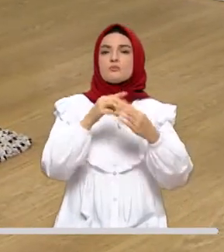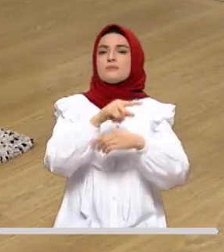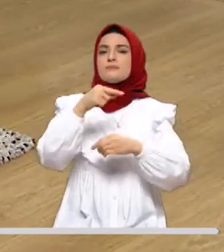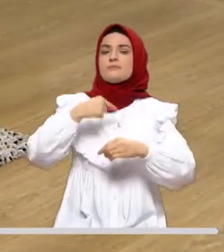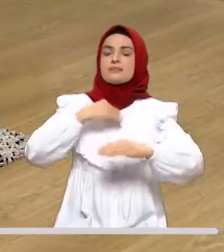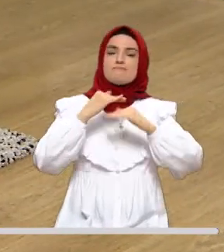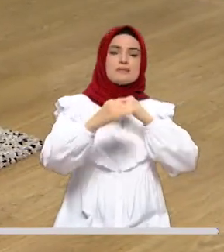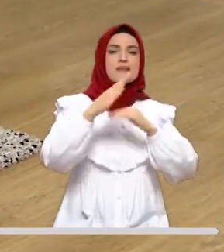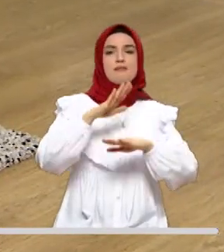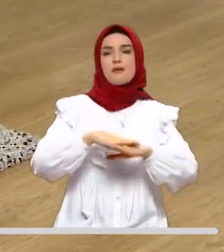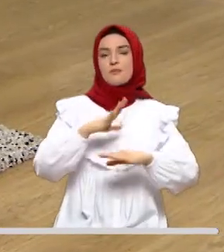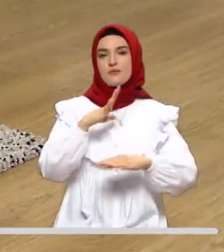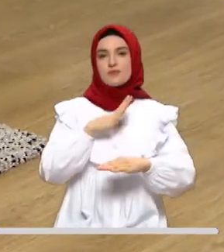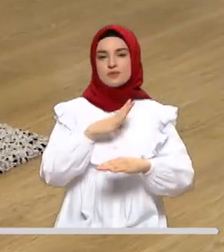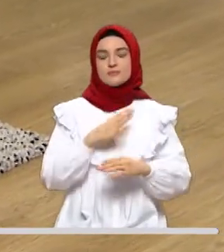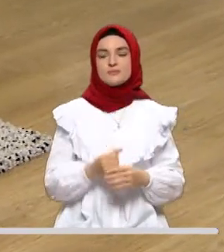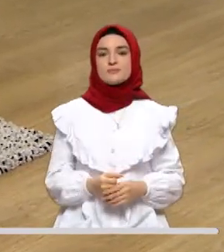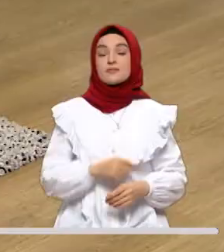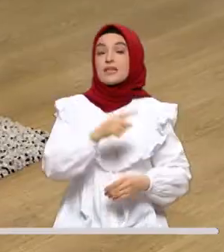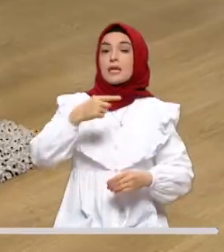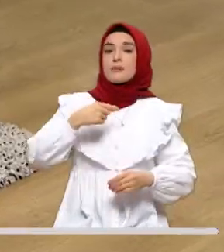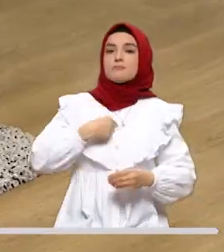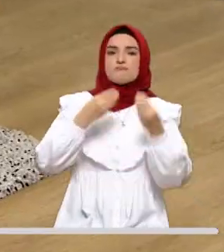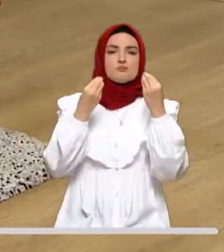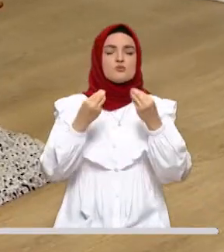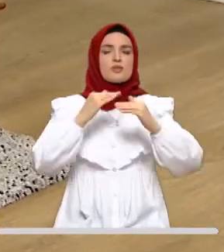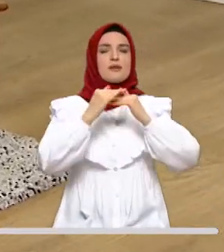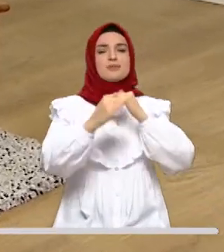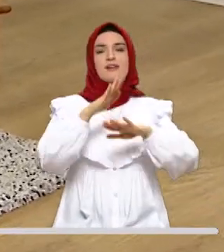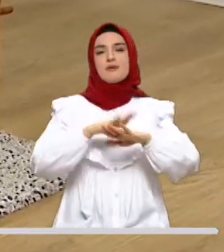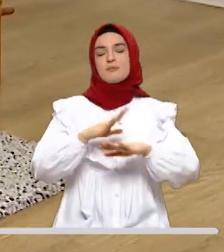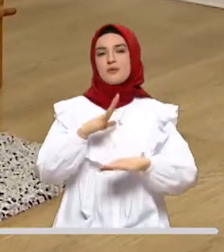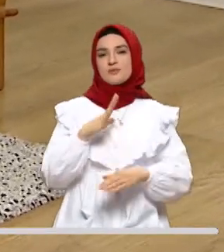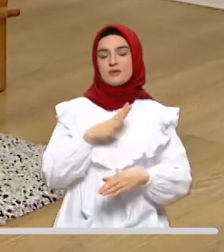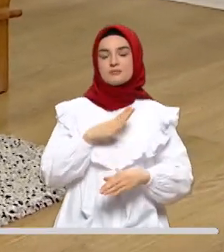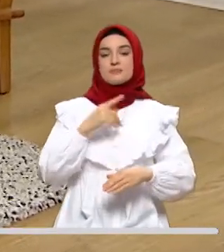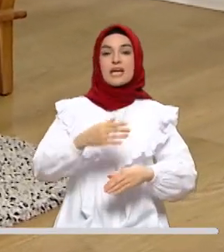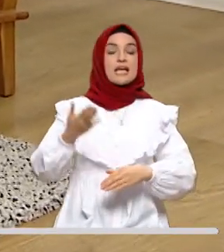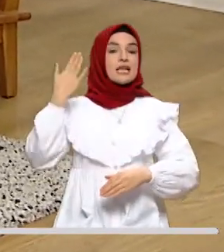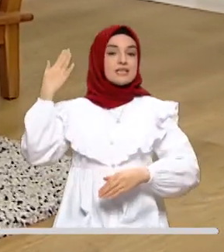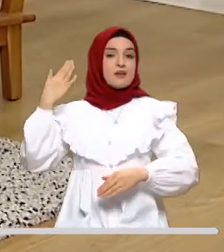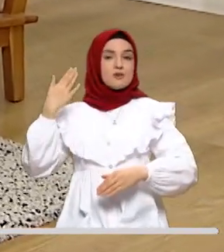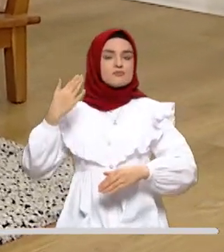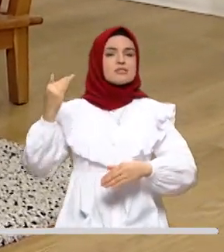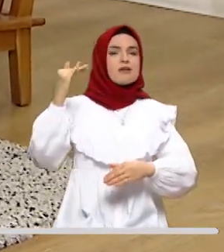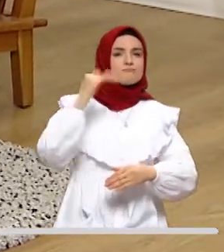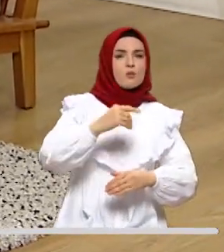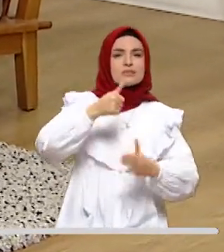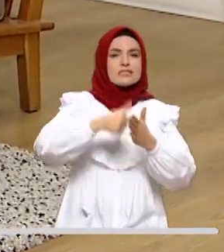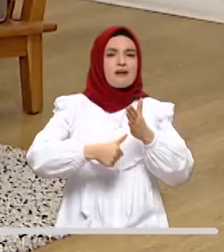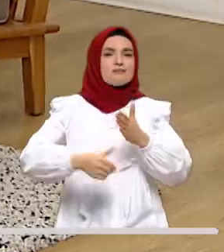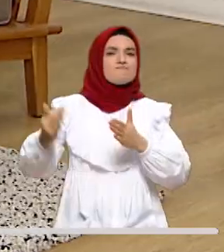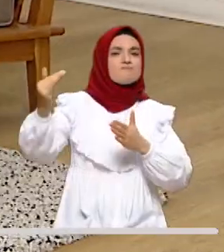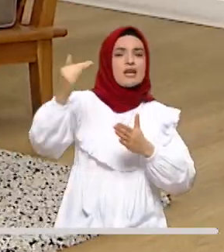hı. Bizi sapasağlam bir millet yapıyor. Bizi Necip millet yapıyor. Ecdadımızdan aldığımız o tarihten tevarüz